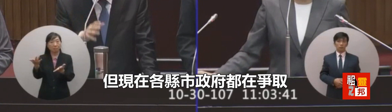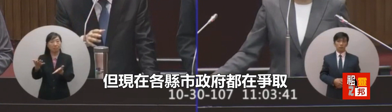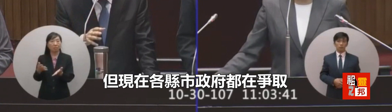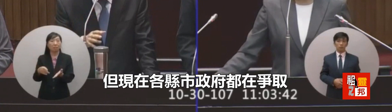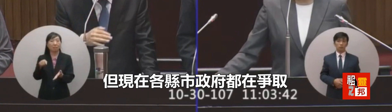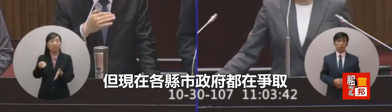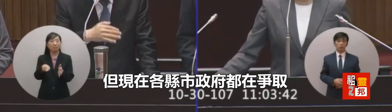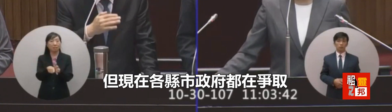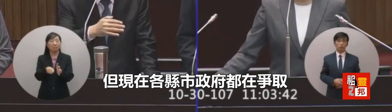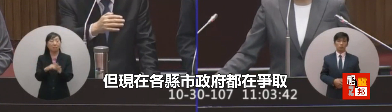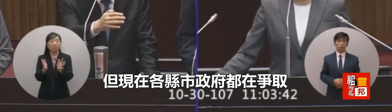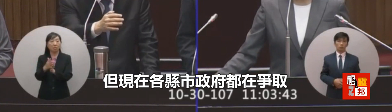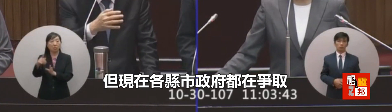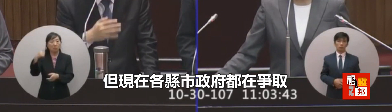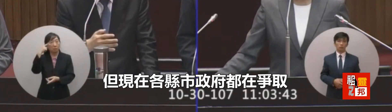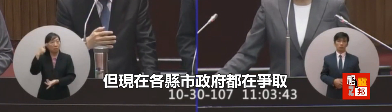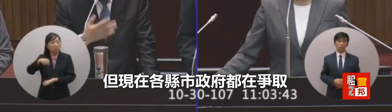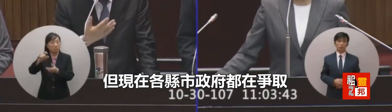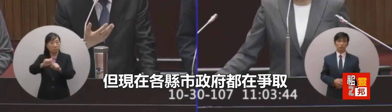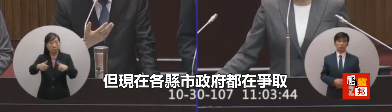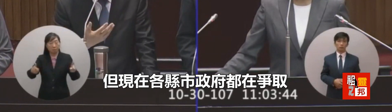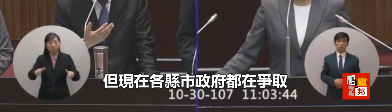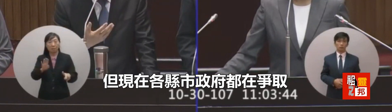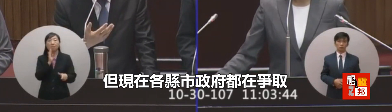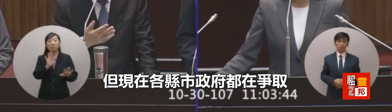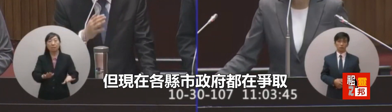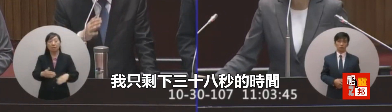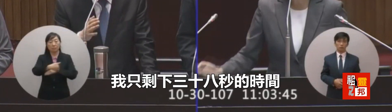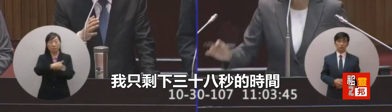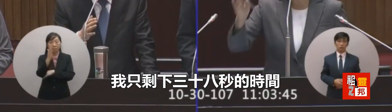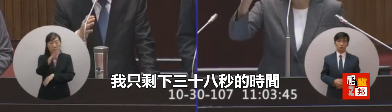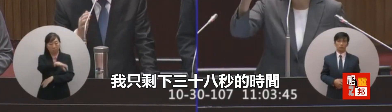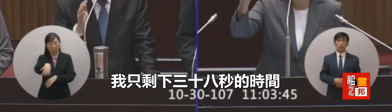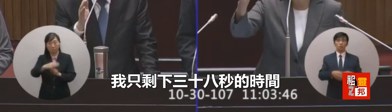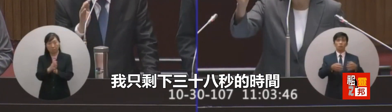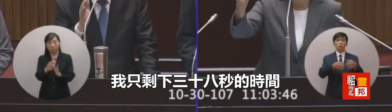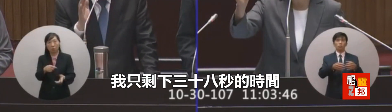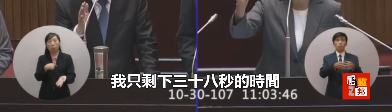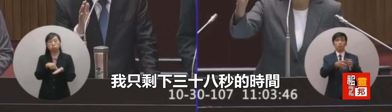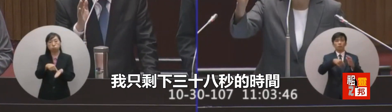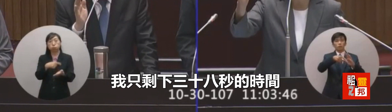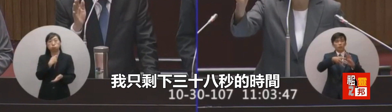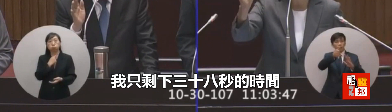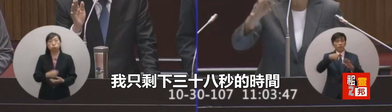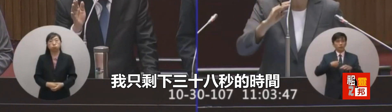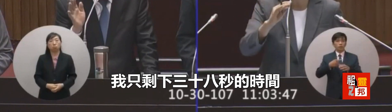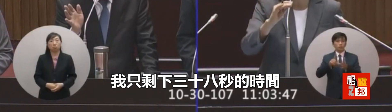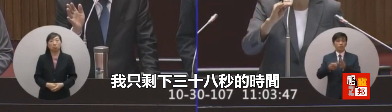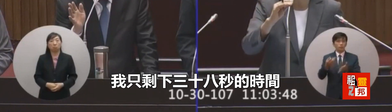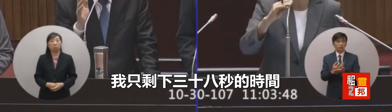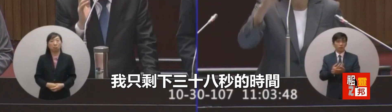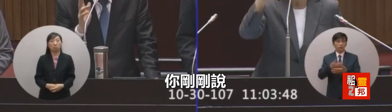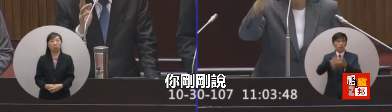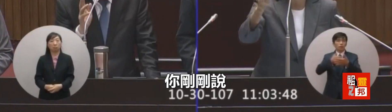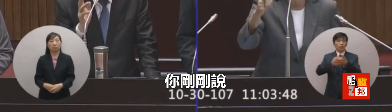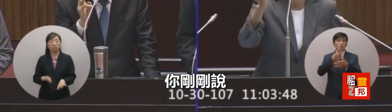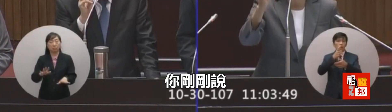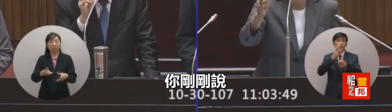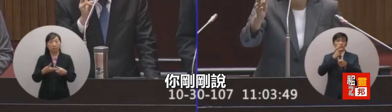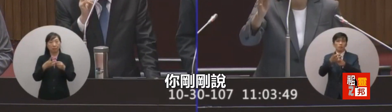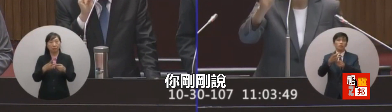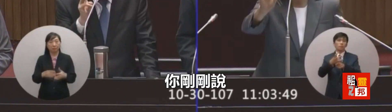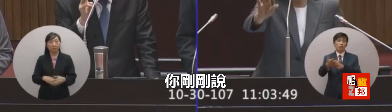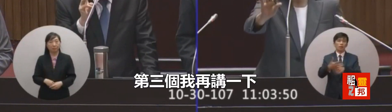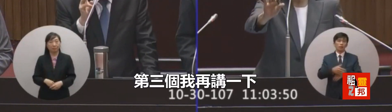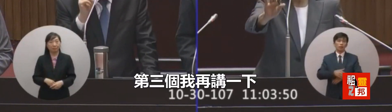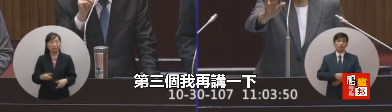见，但现在各县市政府都在争取。 这表示说，我只剩下38秒的时间。 那 您刚